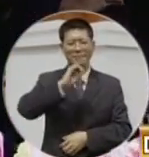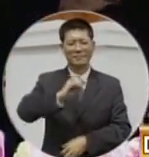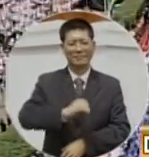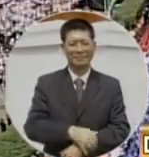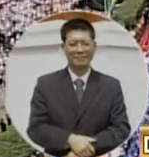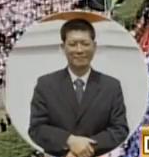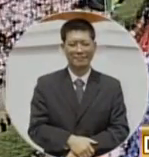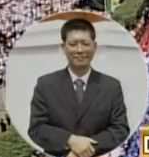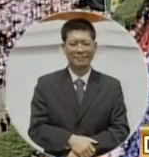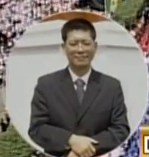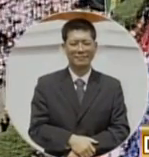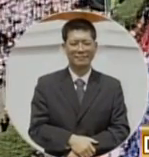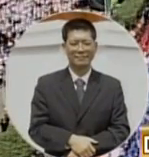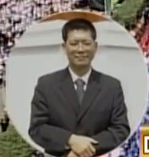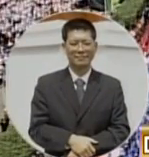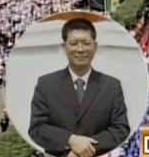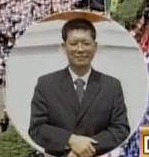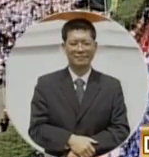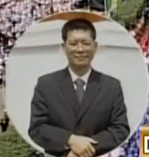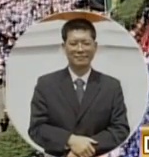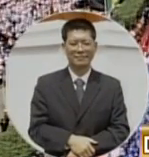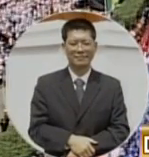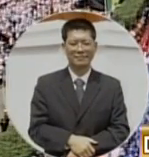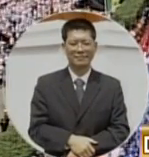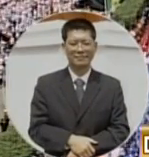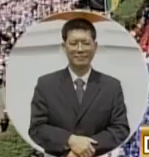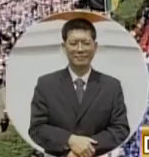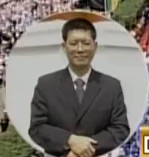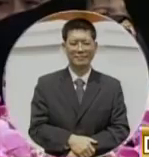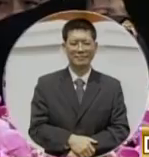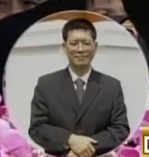岁！ 中华民国万岁！